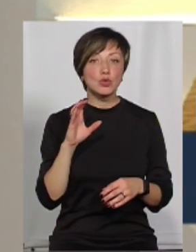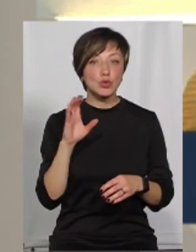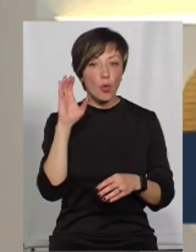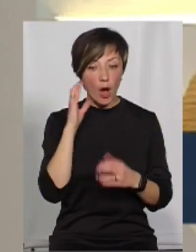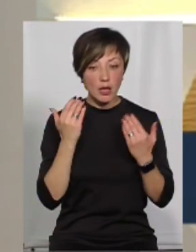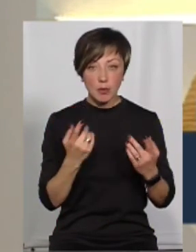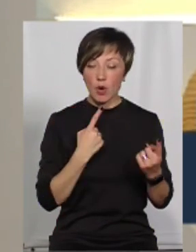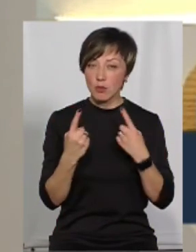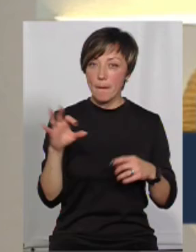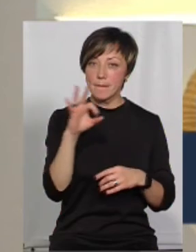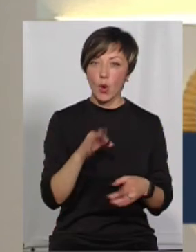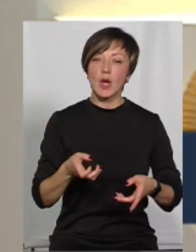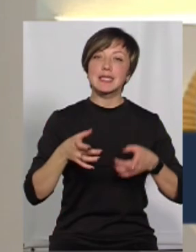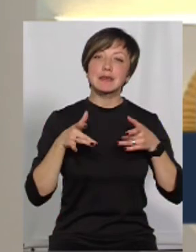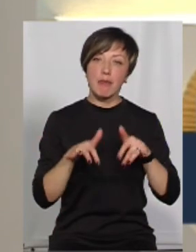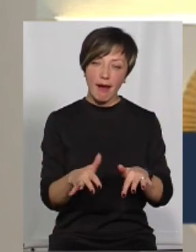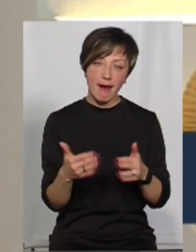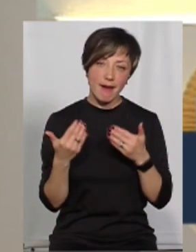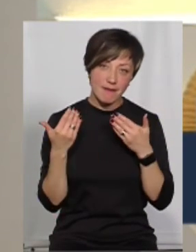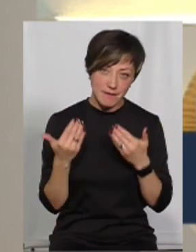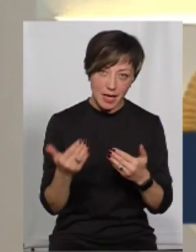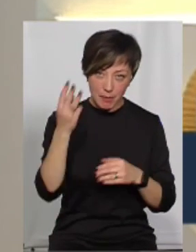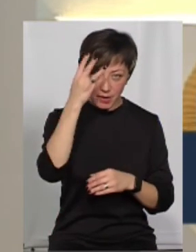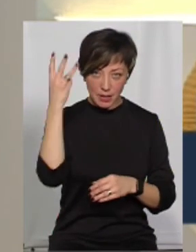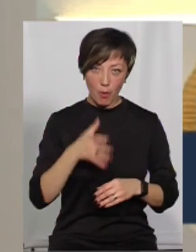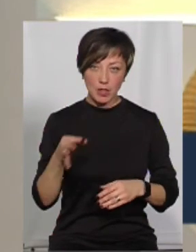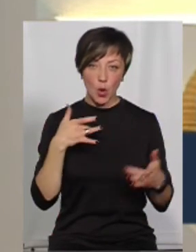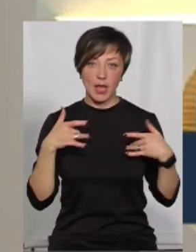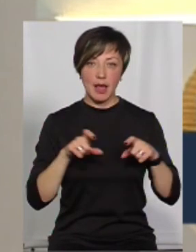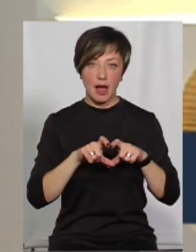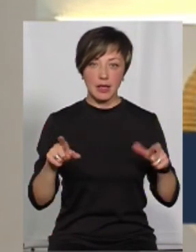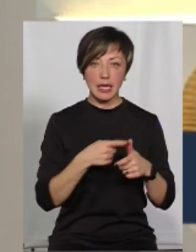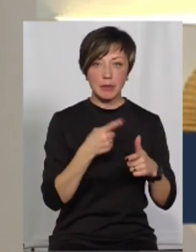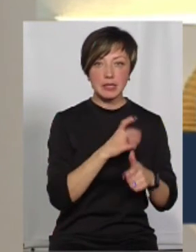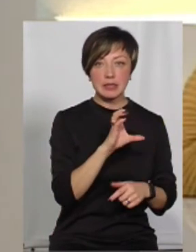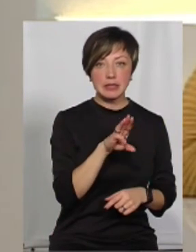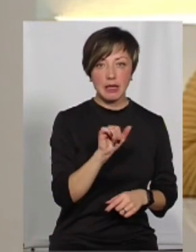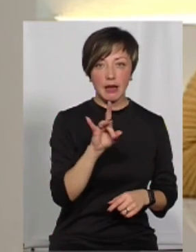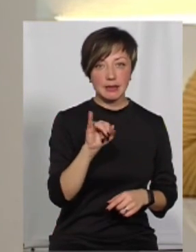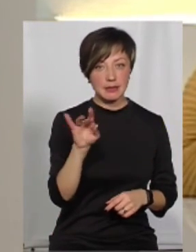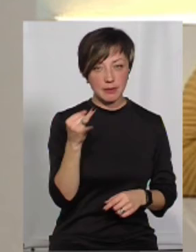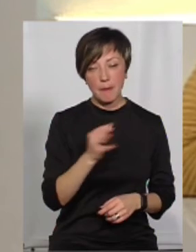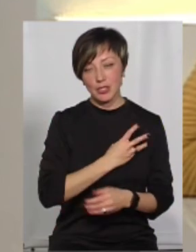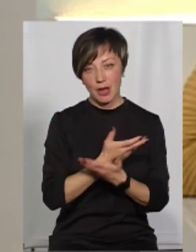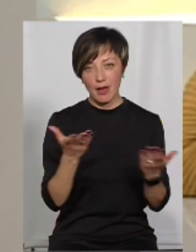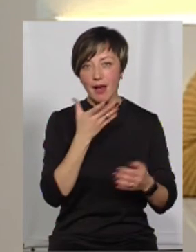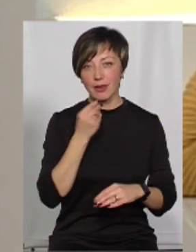що сьогодні ми розмовляли про справи Хмельницького обласного театру імені Старицького. Бажаю